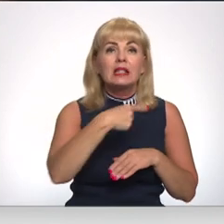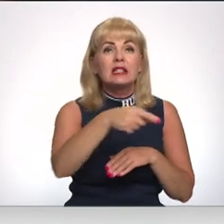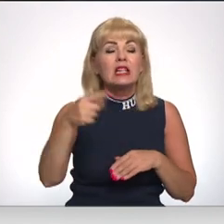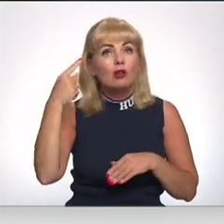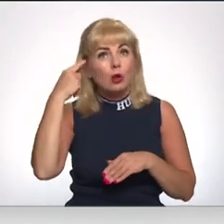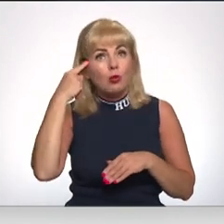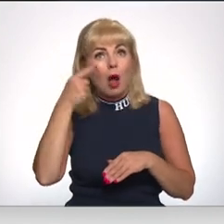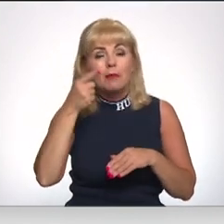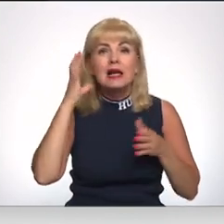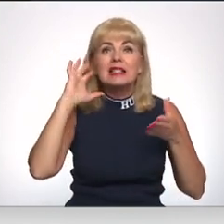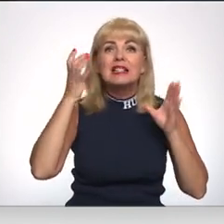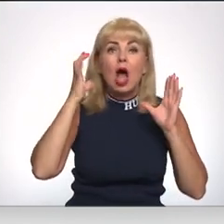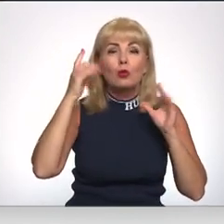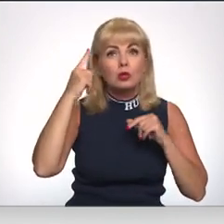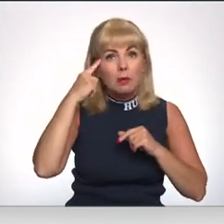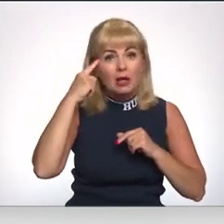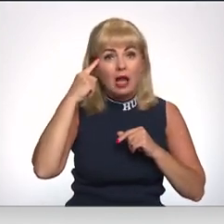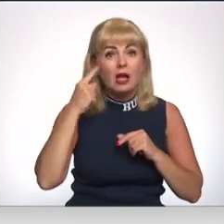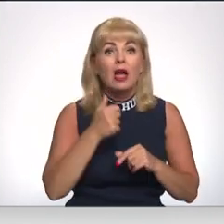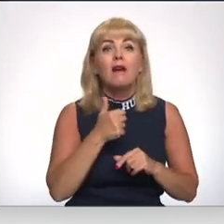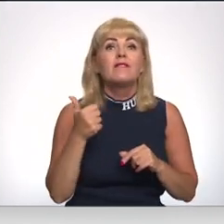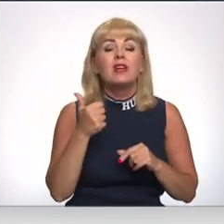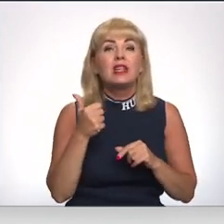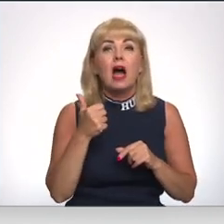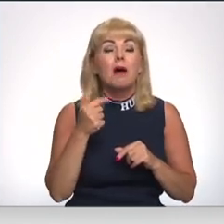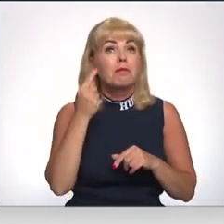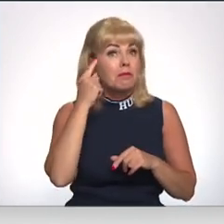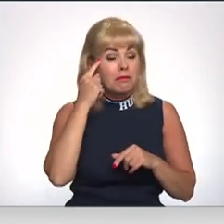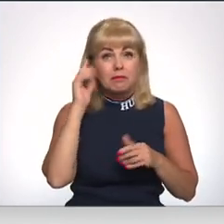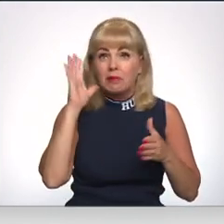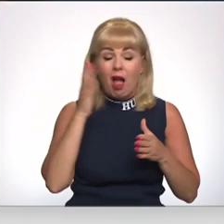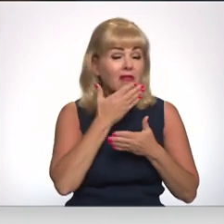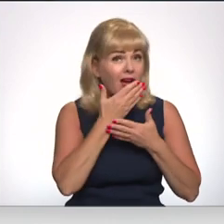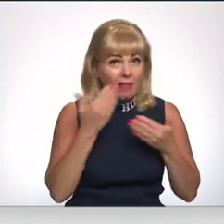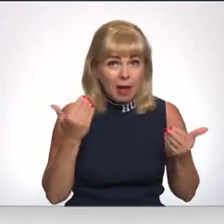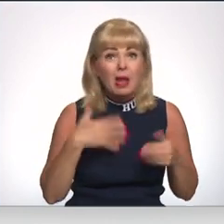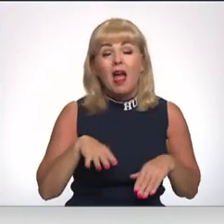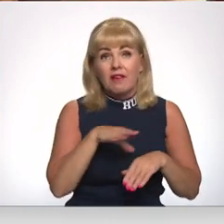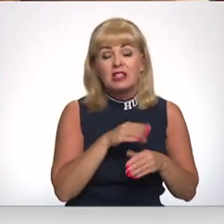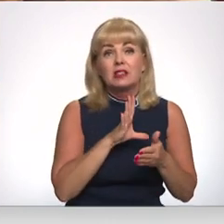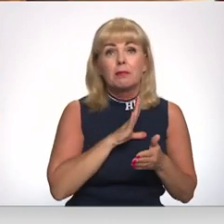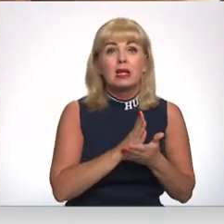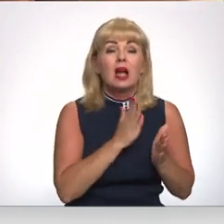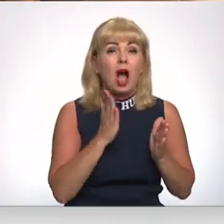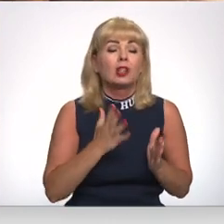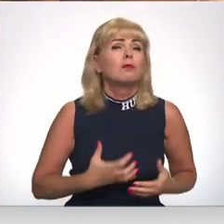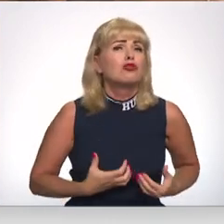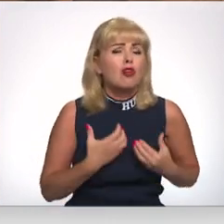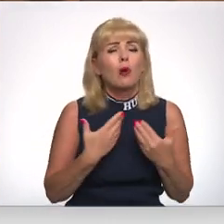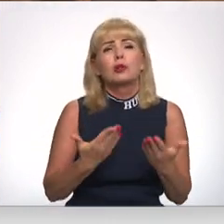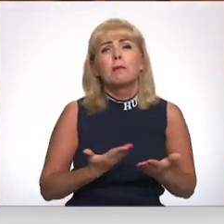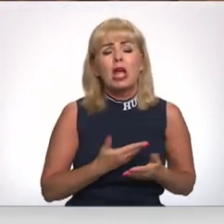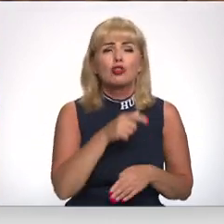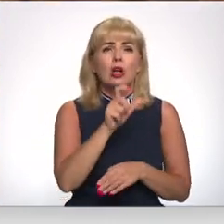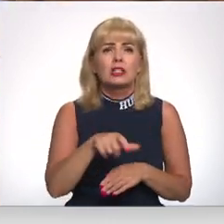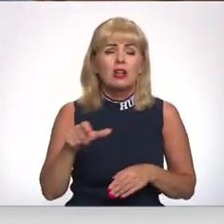jau sajukusi prātā, vai? Bet viņa nekādā prātā sajukus nebija, viņa viss bija kārtībā. Šausmas, ko piedzīvojušie